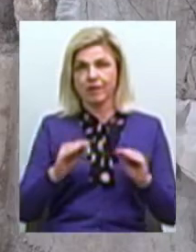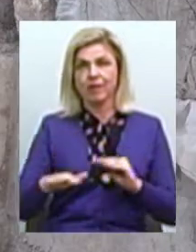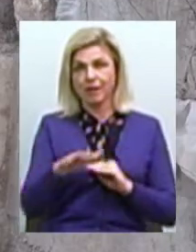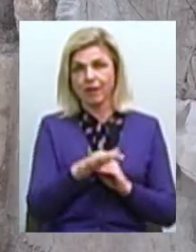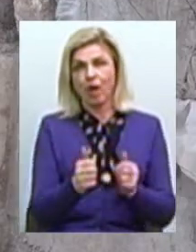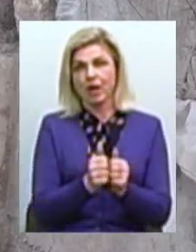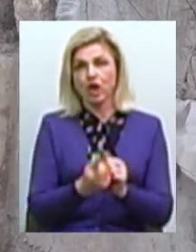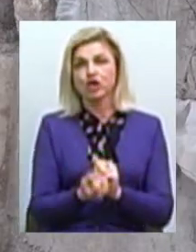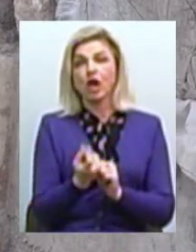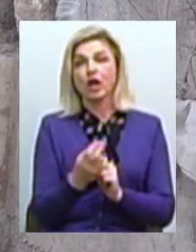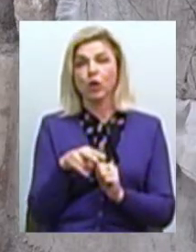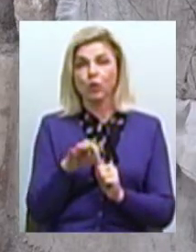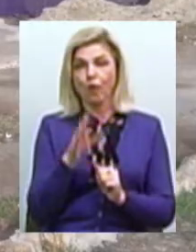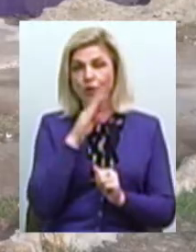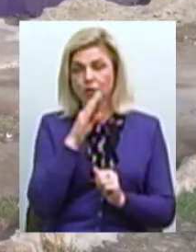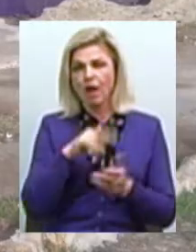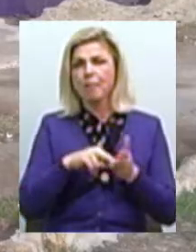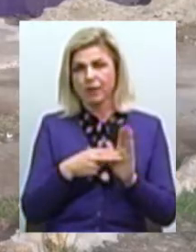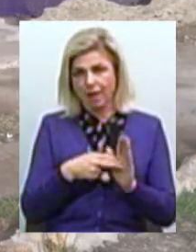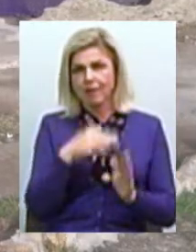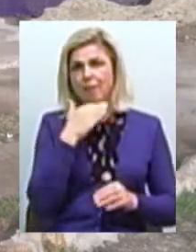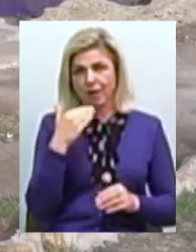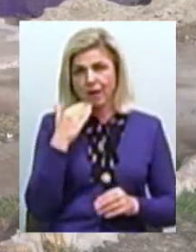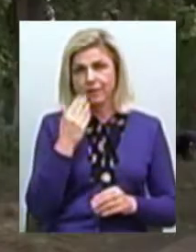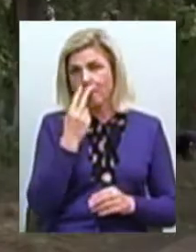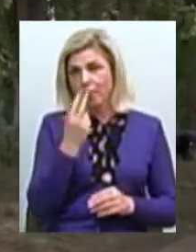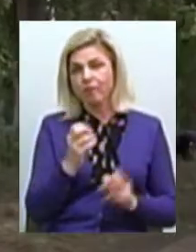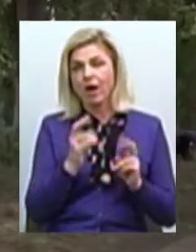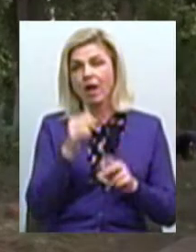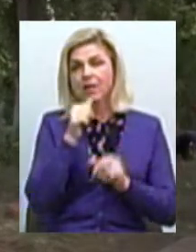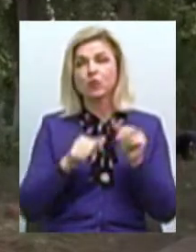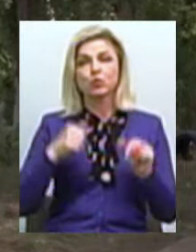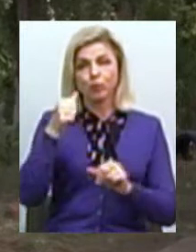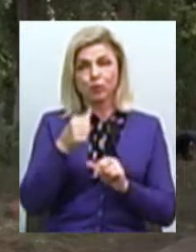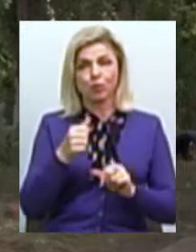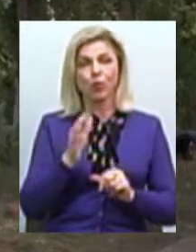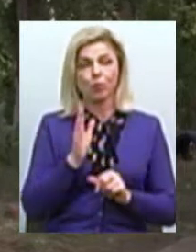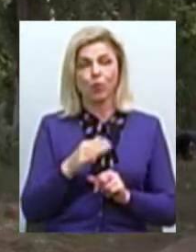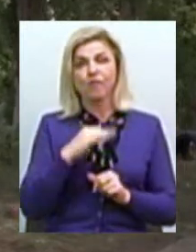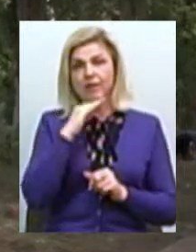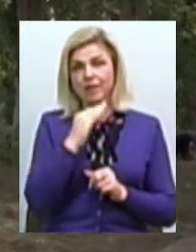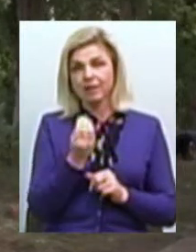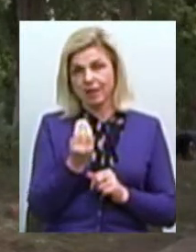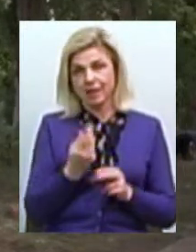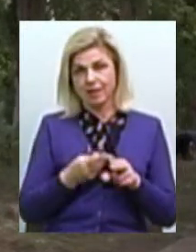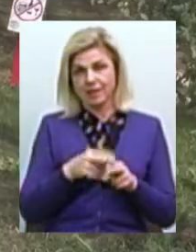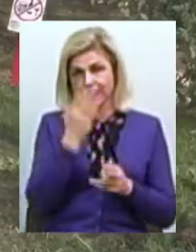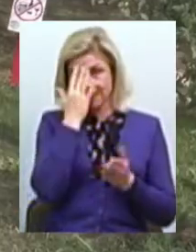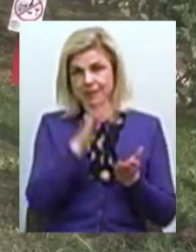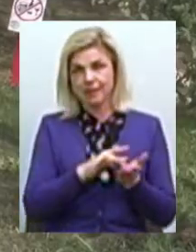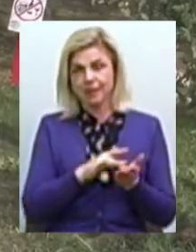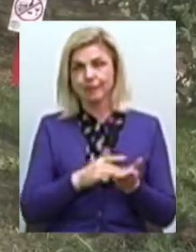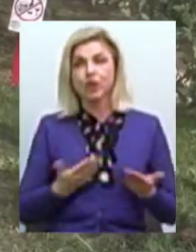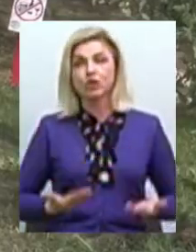джерела. Тобто планів багато, подивимося, як в наступному році буде вистачати коштів на ці цілі.